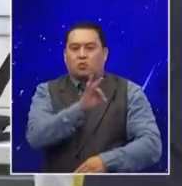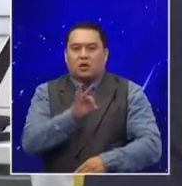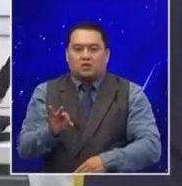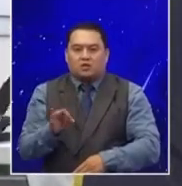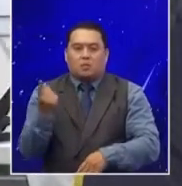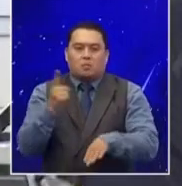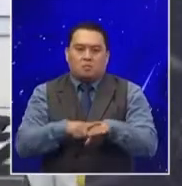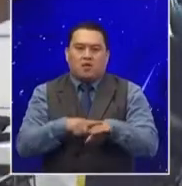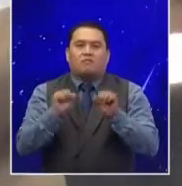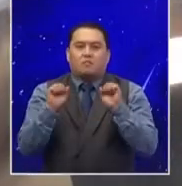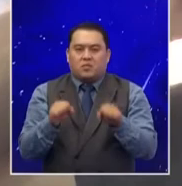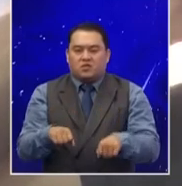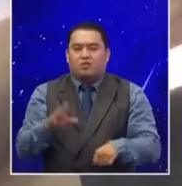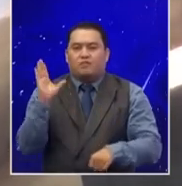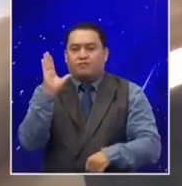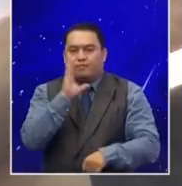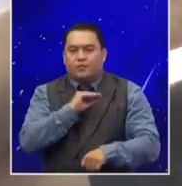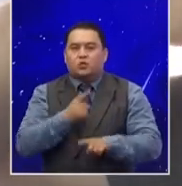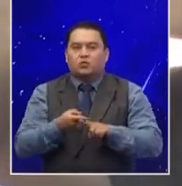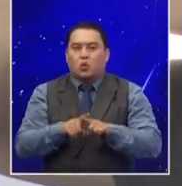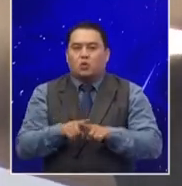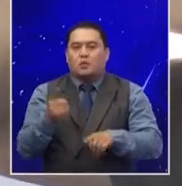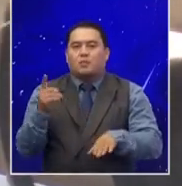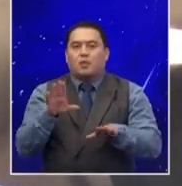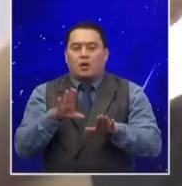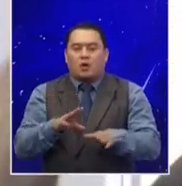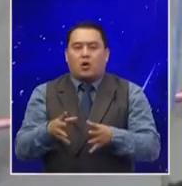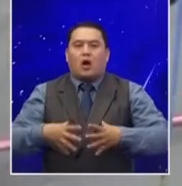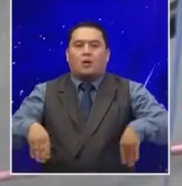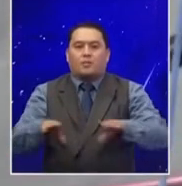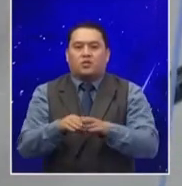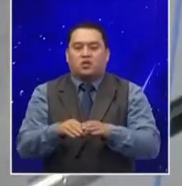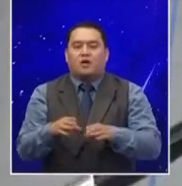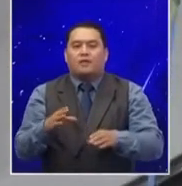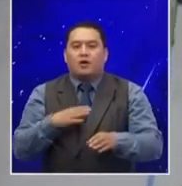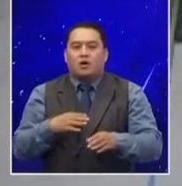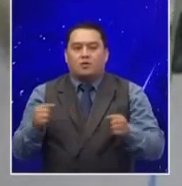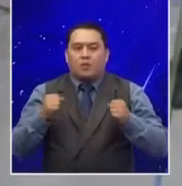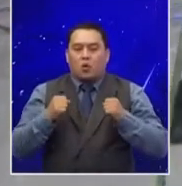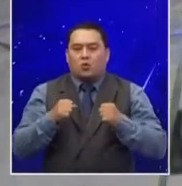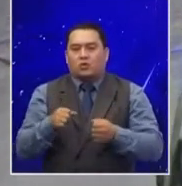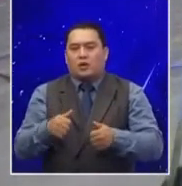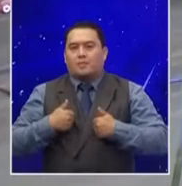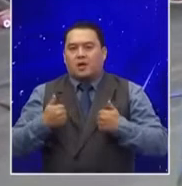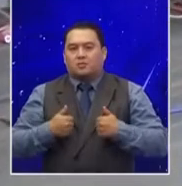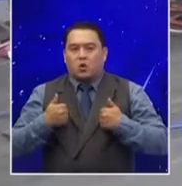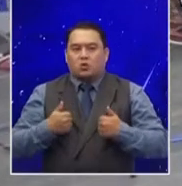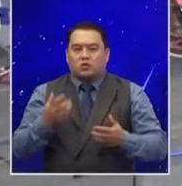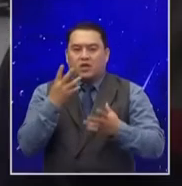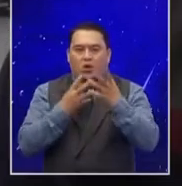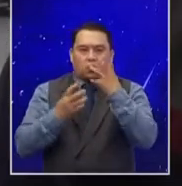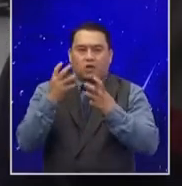фавориты на золотые медали. И потому главная цель наставников – первое место в общекомандном зачете. Атлеты, в свою очередь, настроены по-спортивному